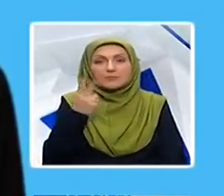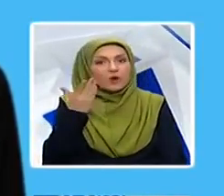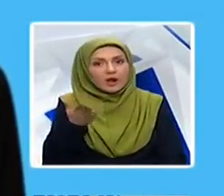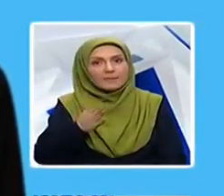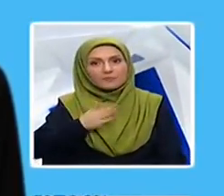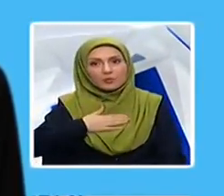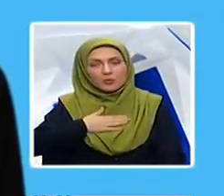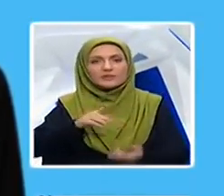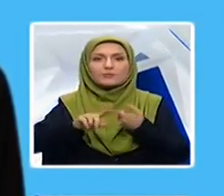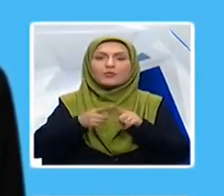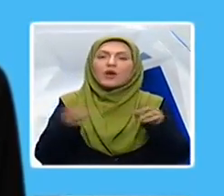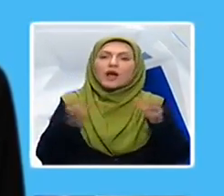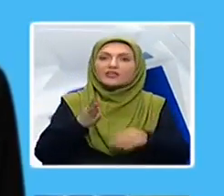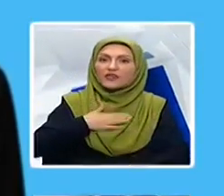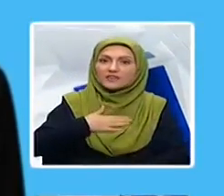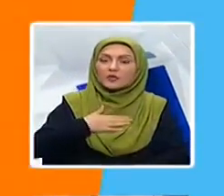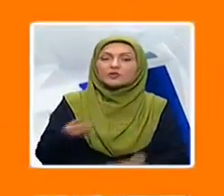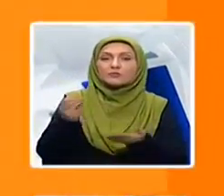و خانواده خودمون به عمل بیاریم.